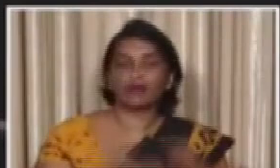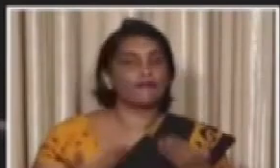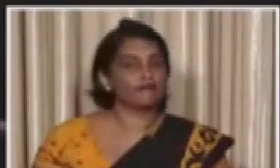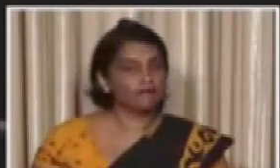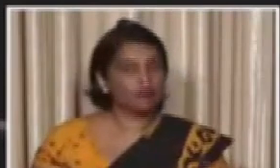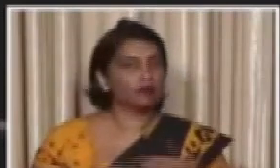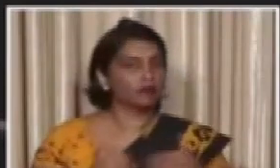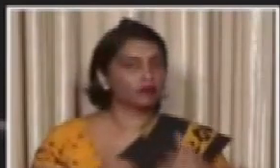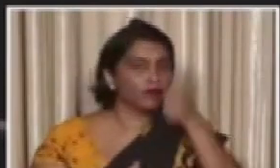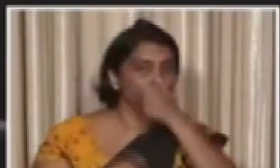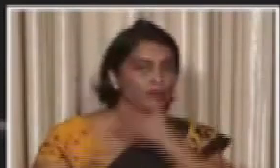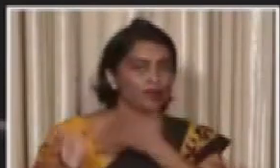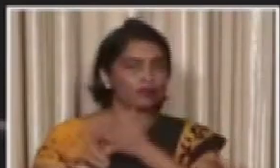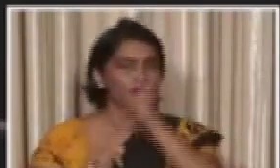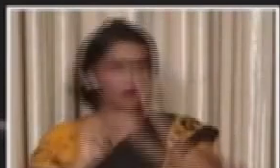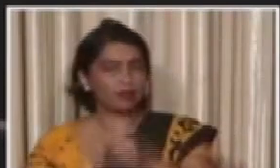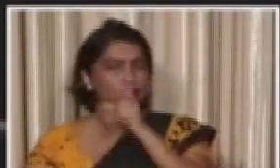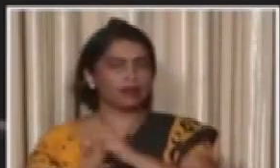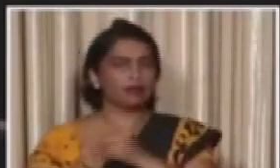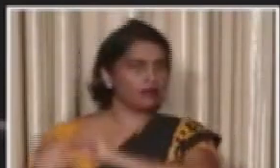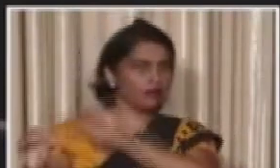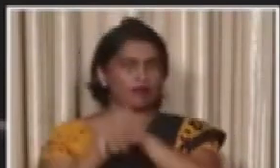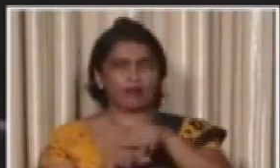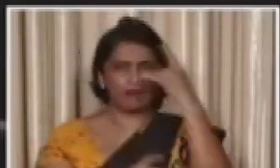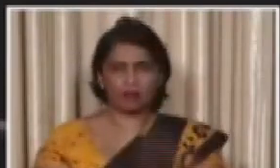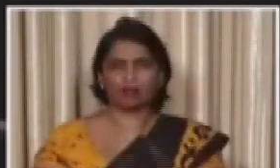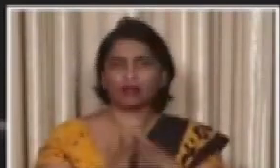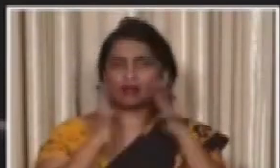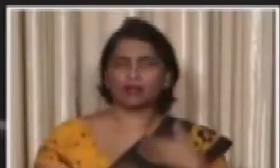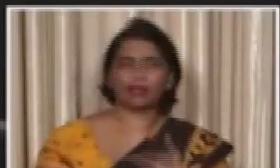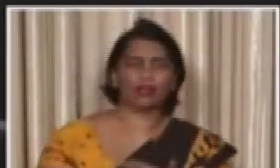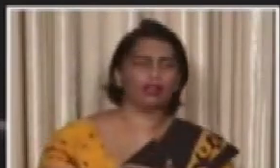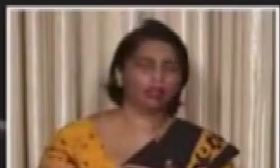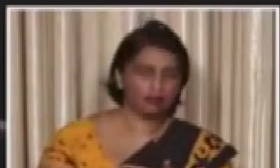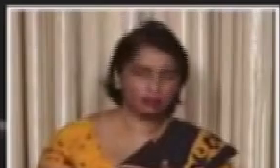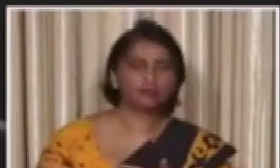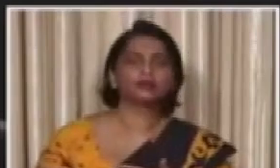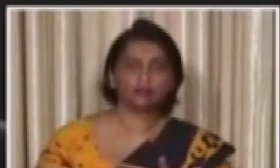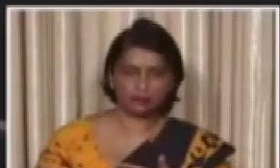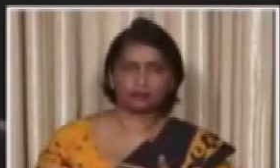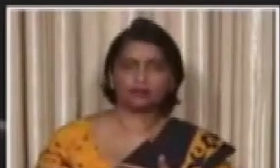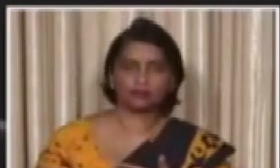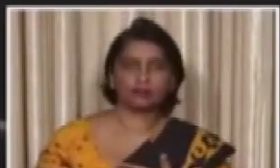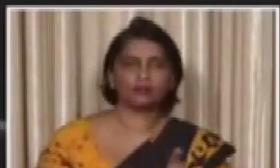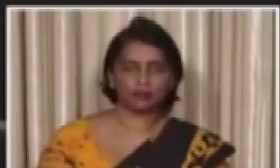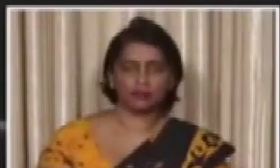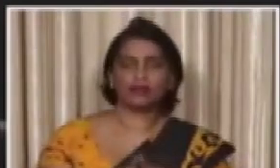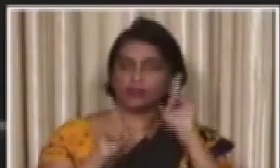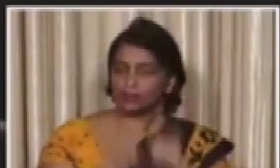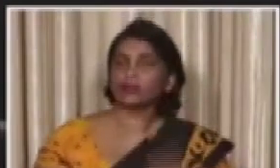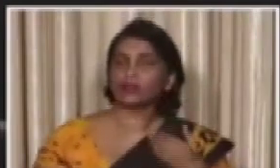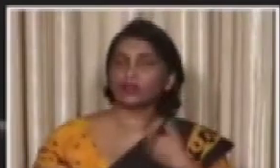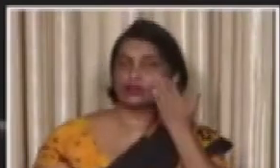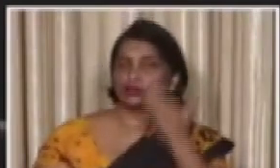වර්තමානයේ සිදුවන හොරුන්ගේ දූෂිතයින්ගේ ආගමනයත් එක්ක දැඩි කලකිරීමට ලක්වීම සහ කොන්වීමයි. ඒ වගේම අපි